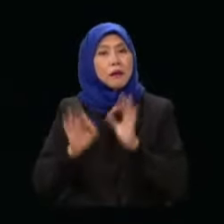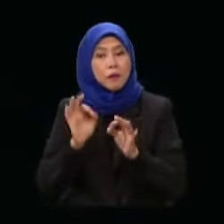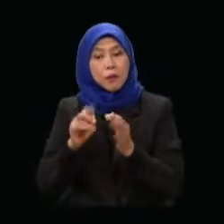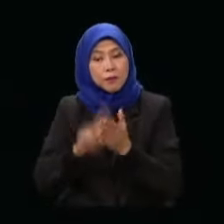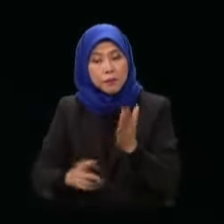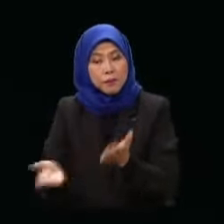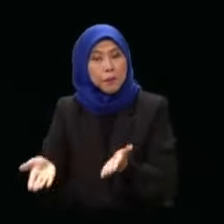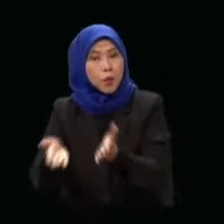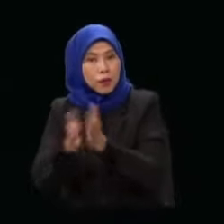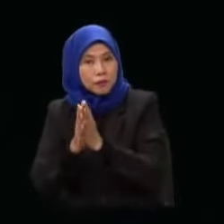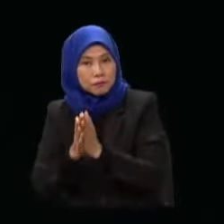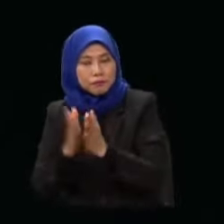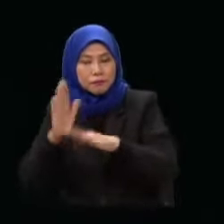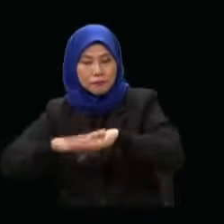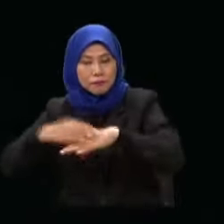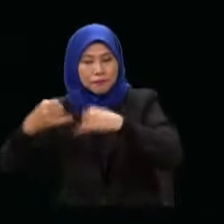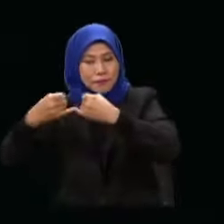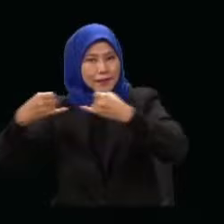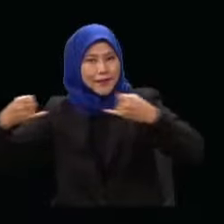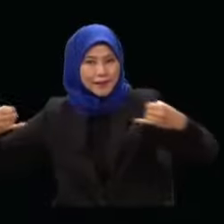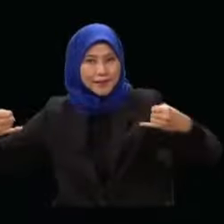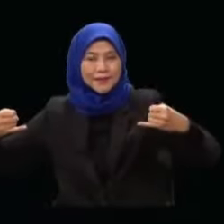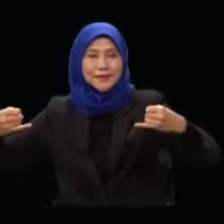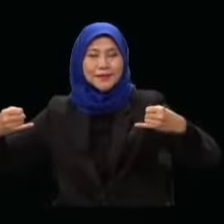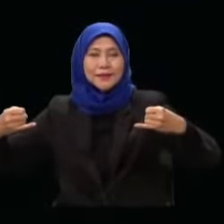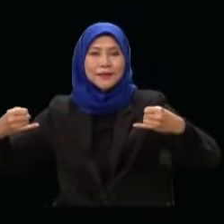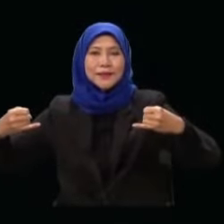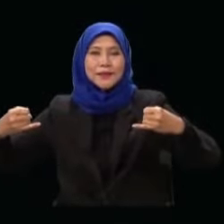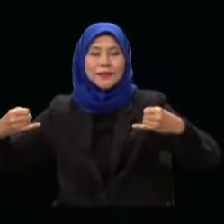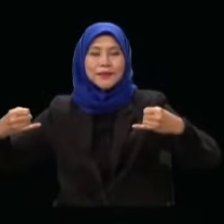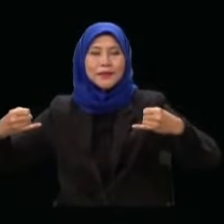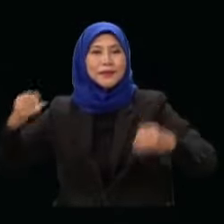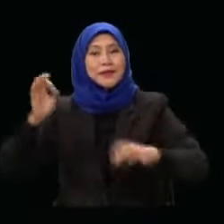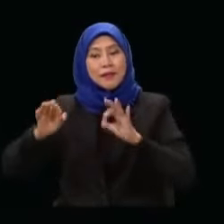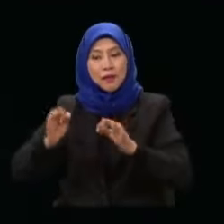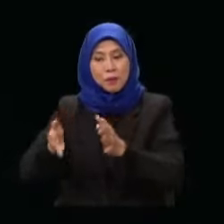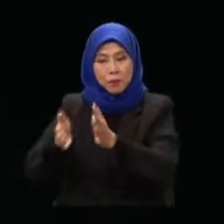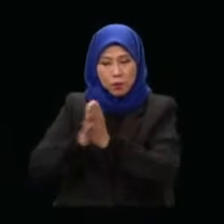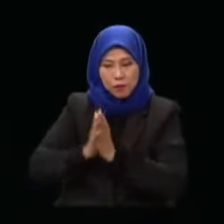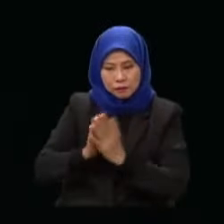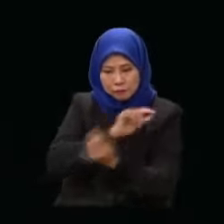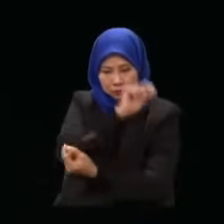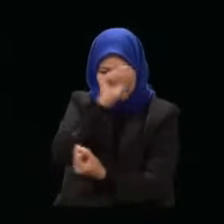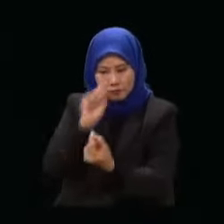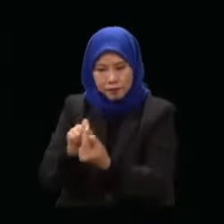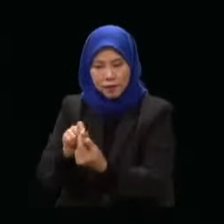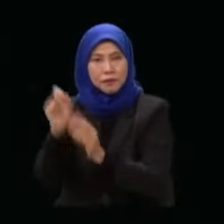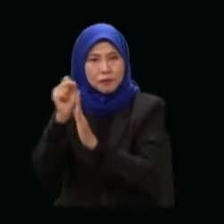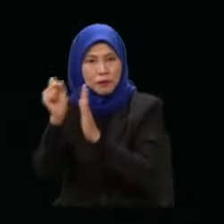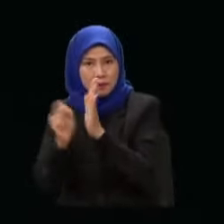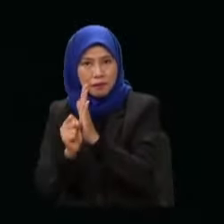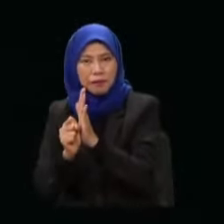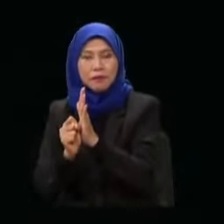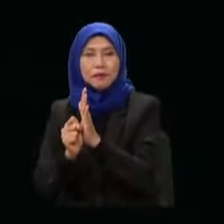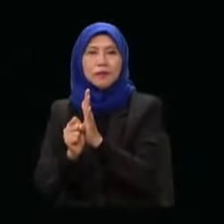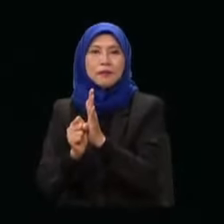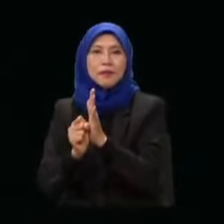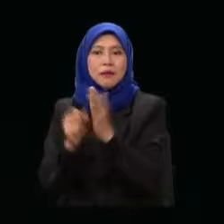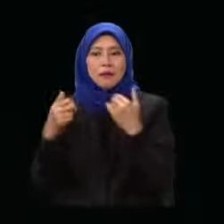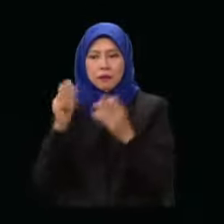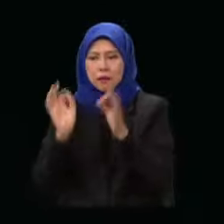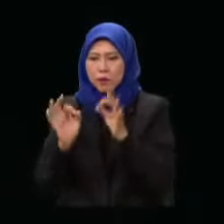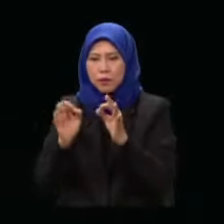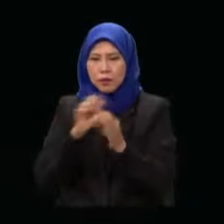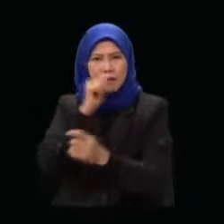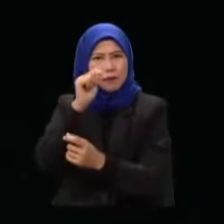pemohonan yang dibuat secara online kau bila permohonan itu dia menepati kepada Sara kriteria kalau ada yang